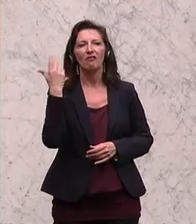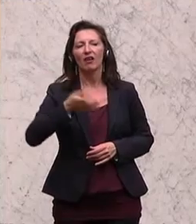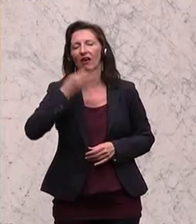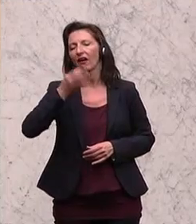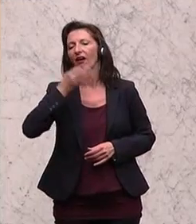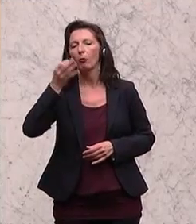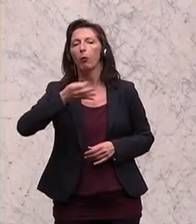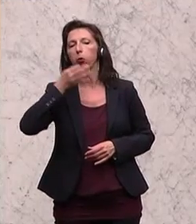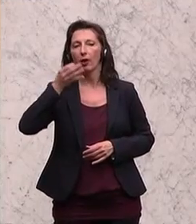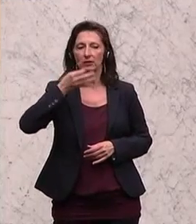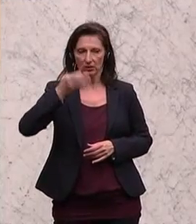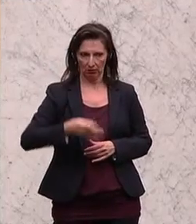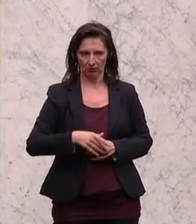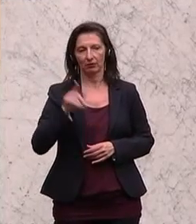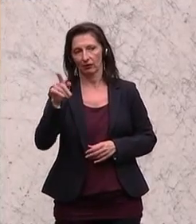haben und die sich dann